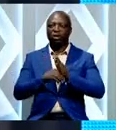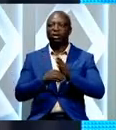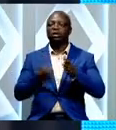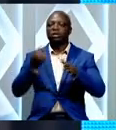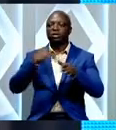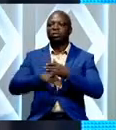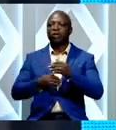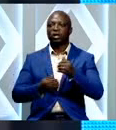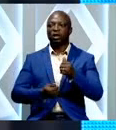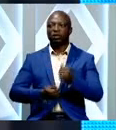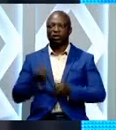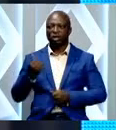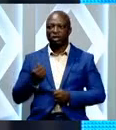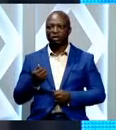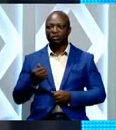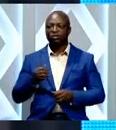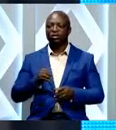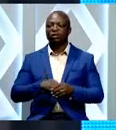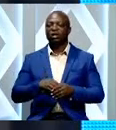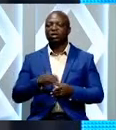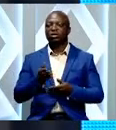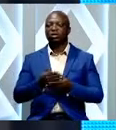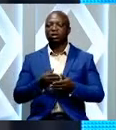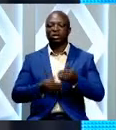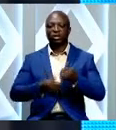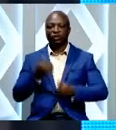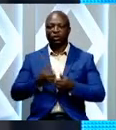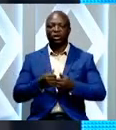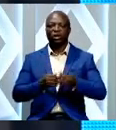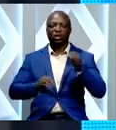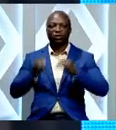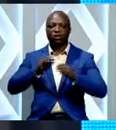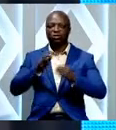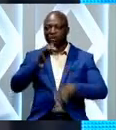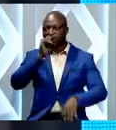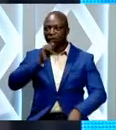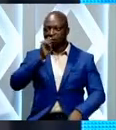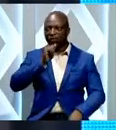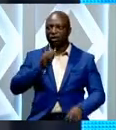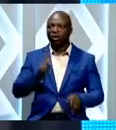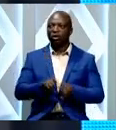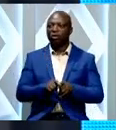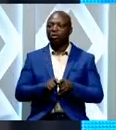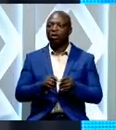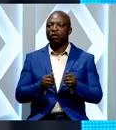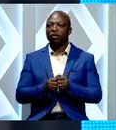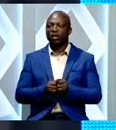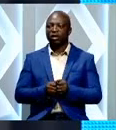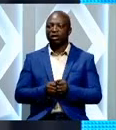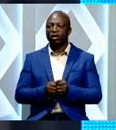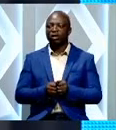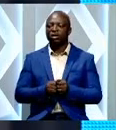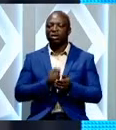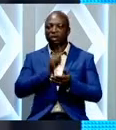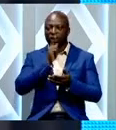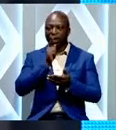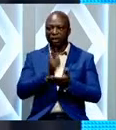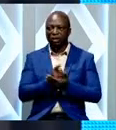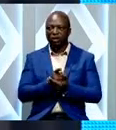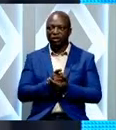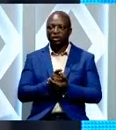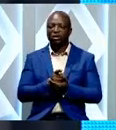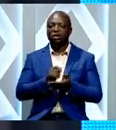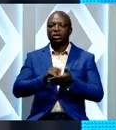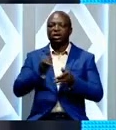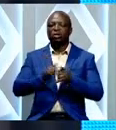s'impliquent davantage dans le de-risking des investissements privés, notamment à travers des garanties. C'est